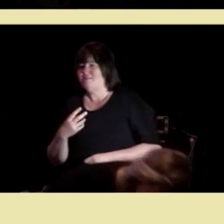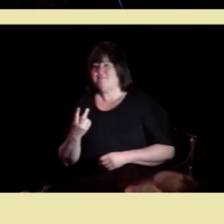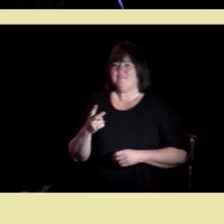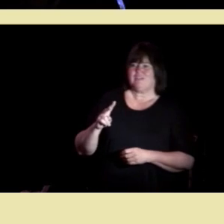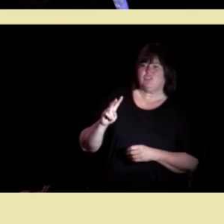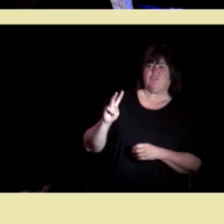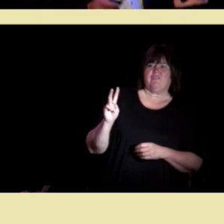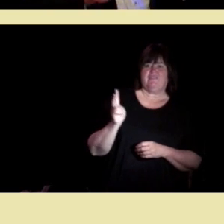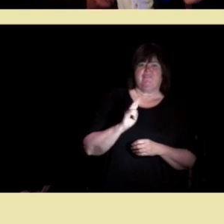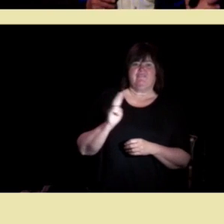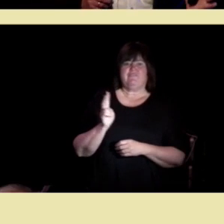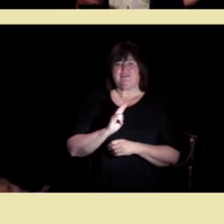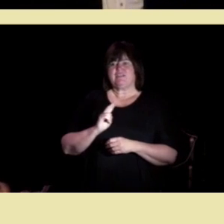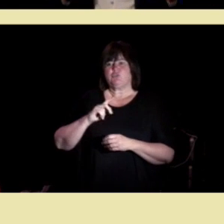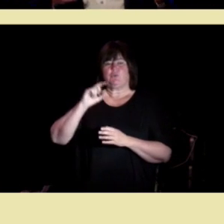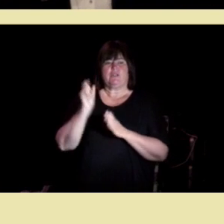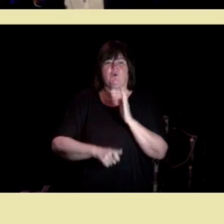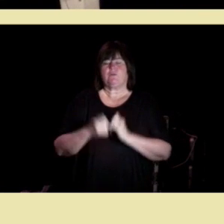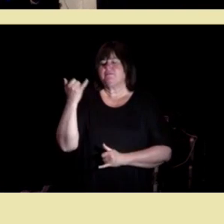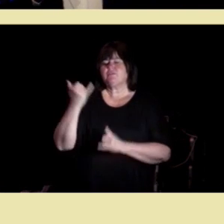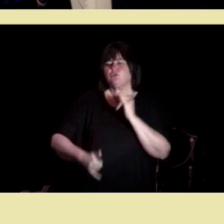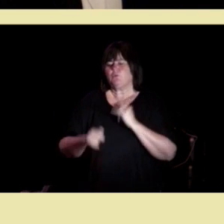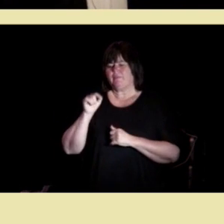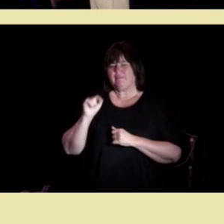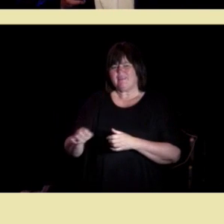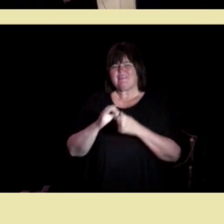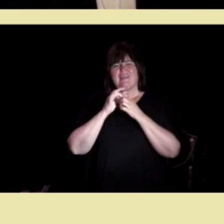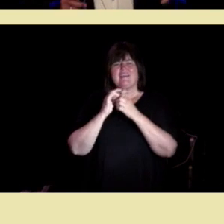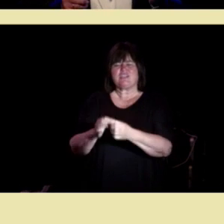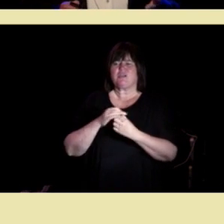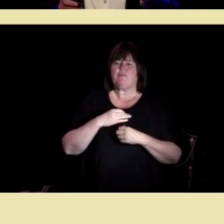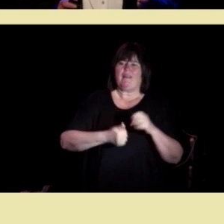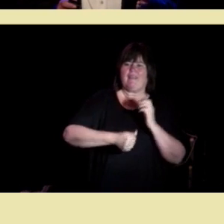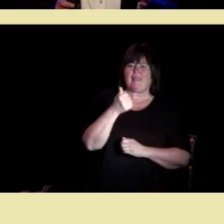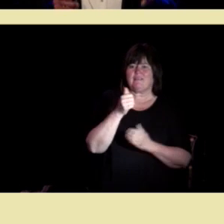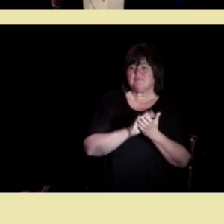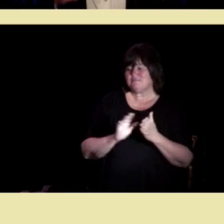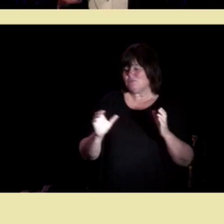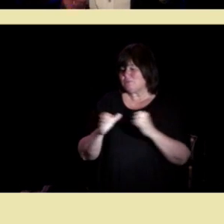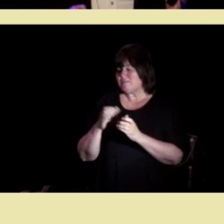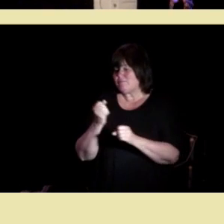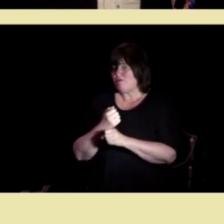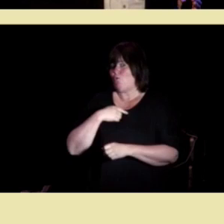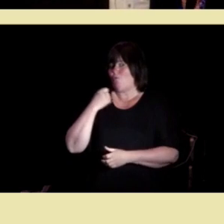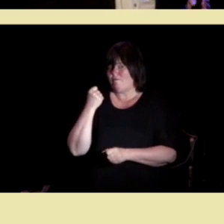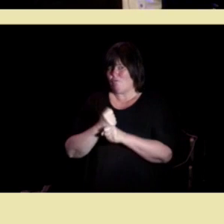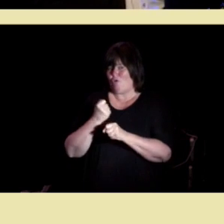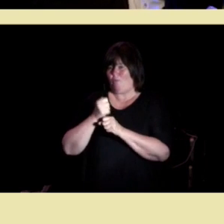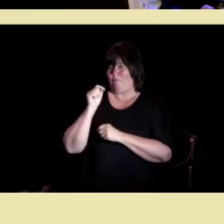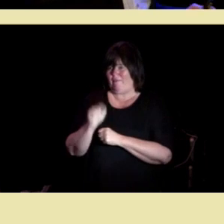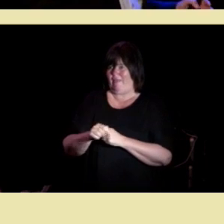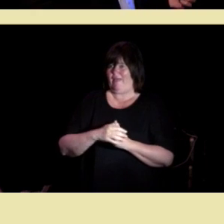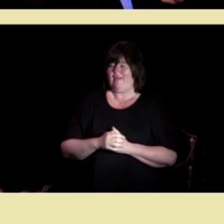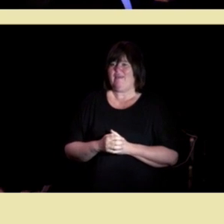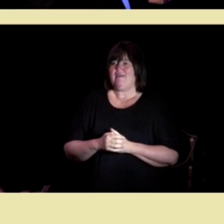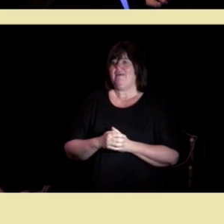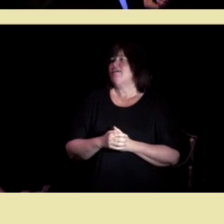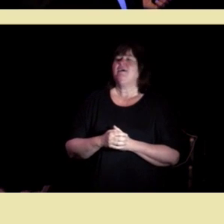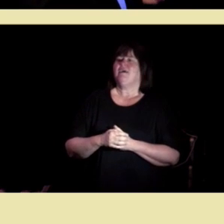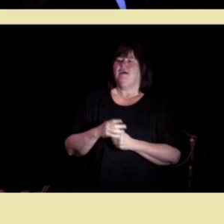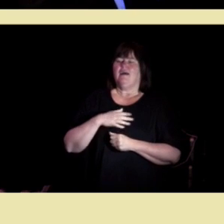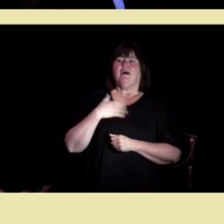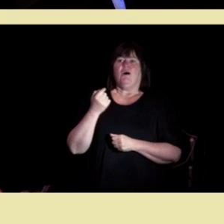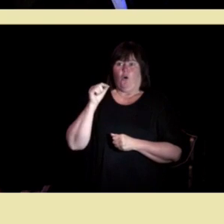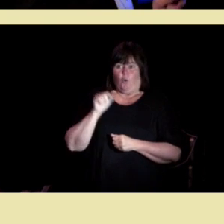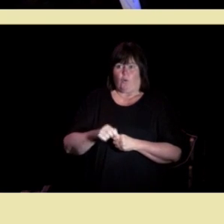Vikersund-rekord. Helt til slutt, dette henger sammen med ledelse og teamarbeid. Og det må vi jobbe med.